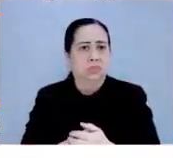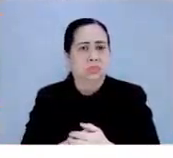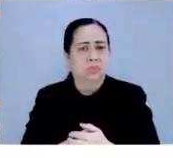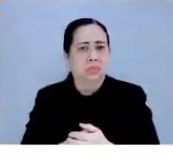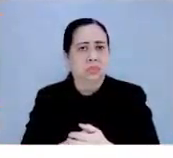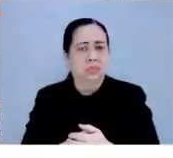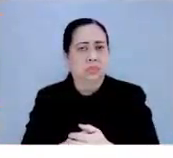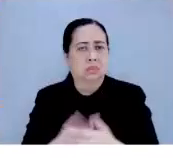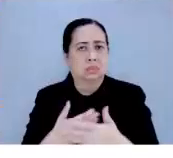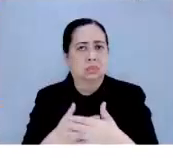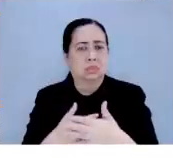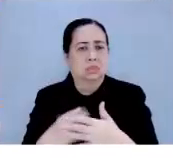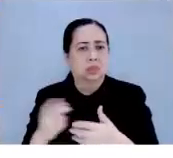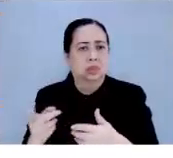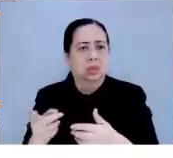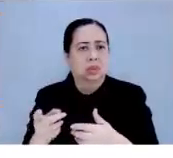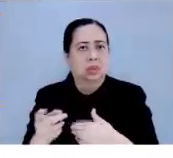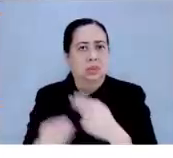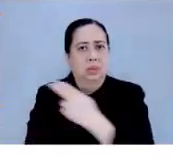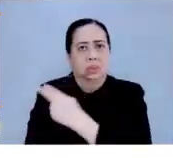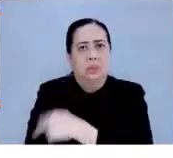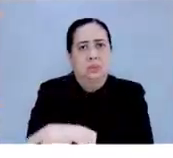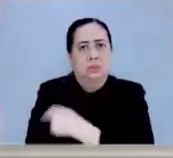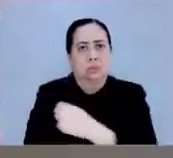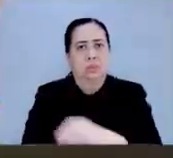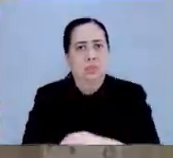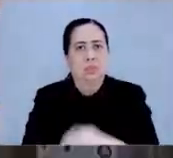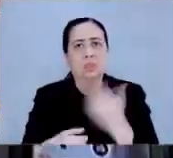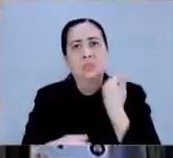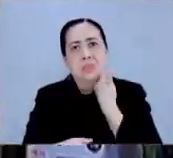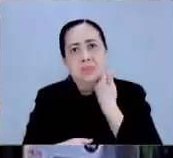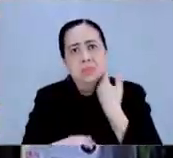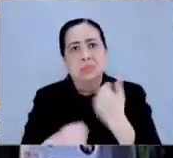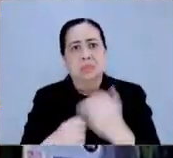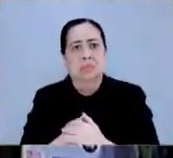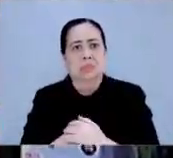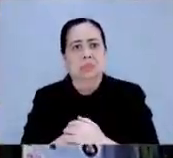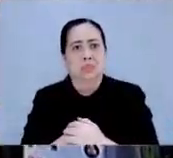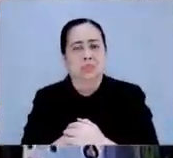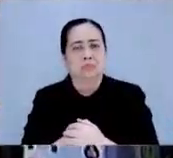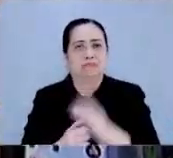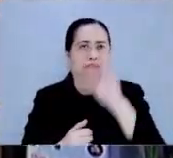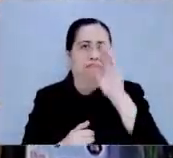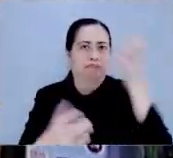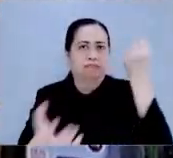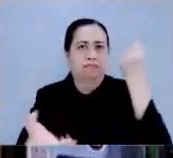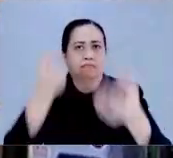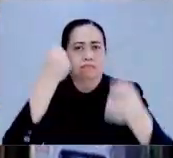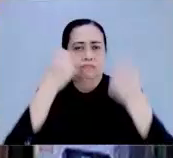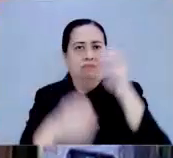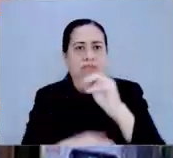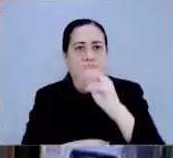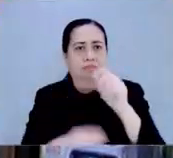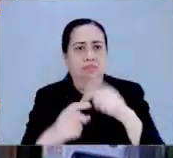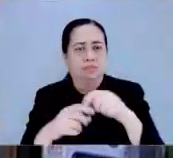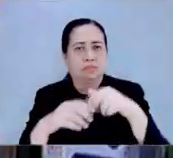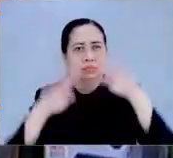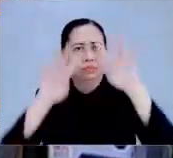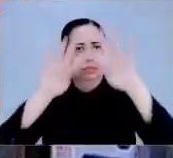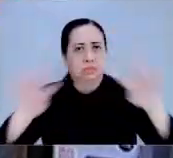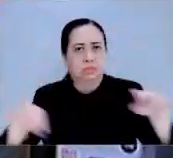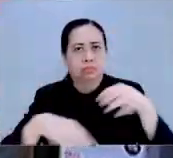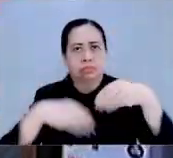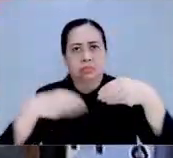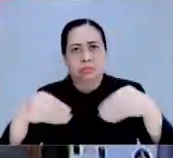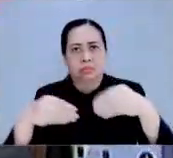sa may ospital. Kasi nila lagnat. Sinira rin ng mga tauhan ng MMDA ang mga trapal ng mga tindahan